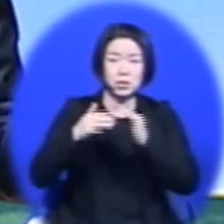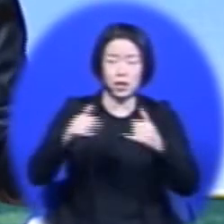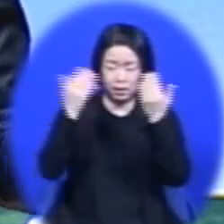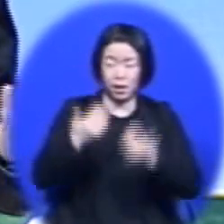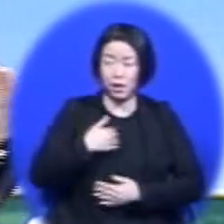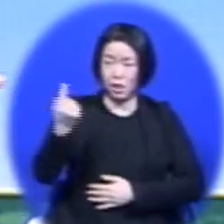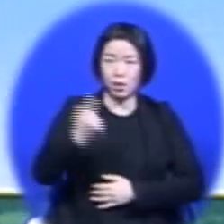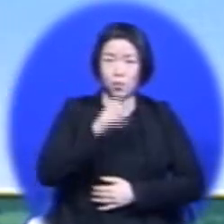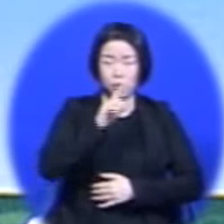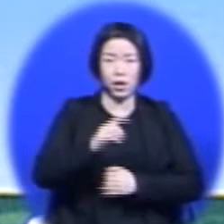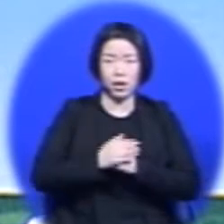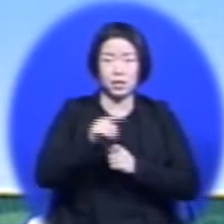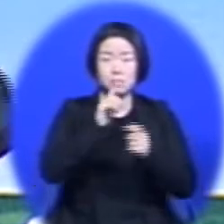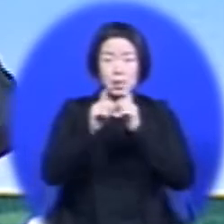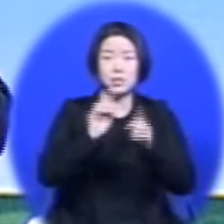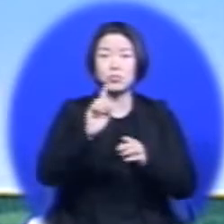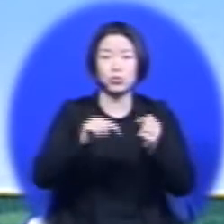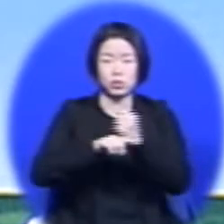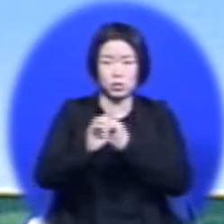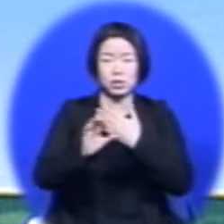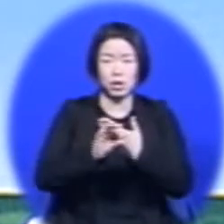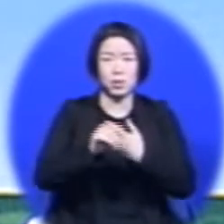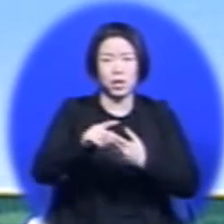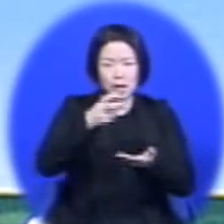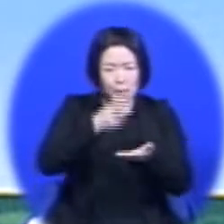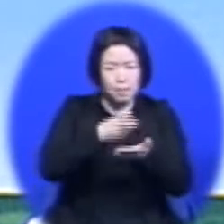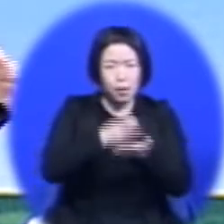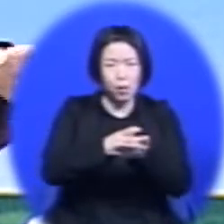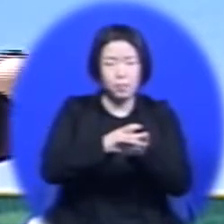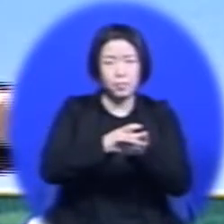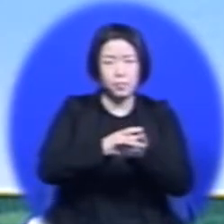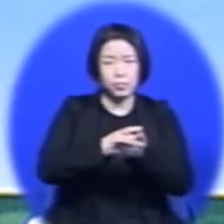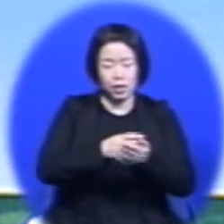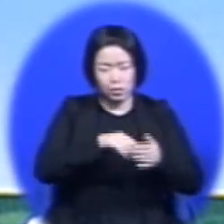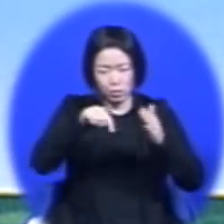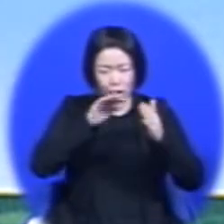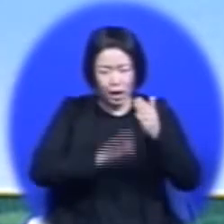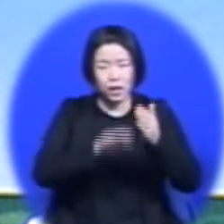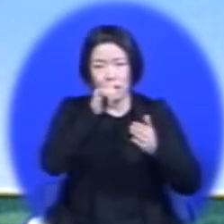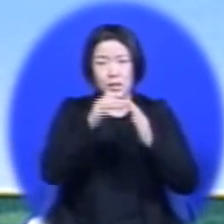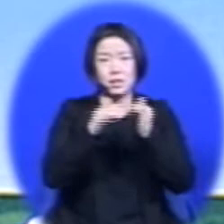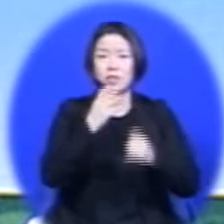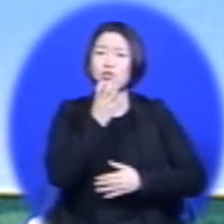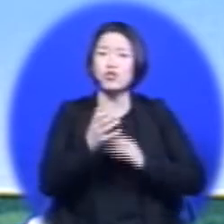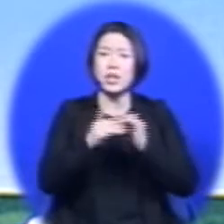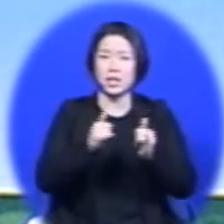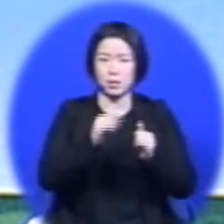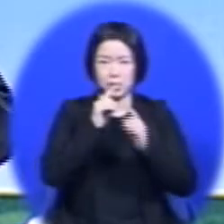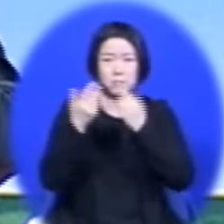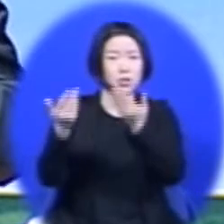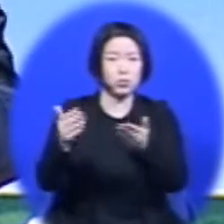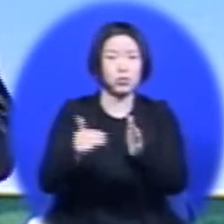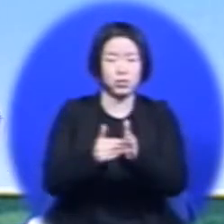하리라고 말씀하신 것은 이 율법의 멍에 속에 사는 유대인들에게 하신 말씀입니다. 예수님은